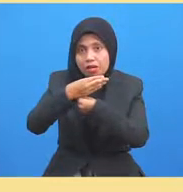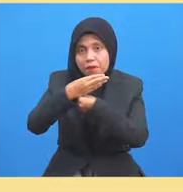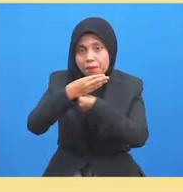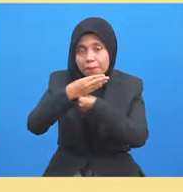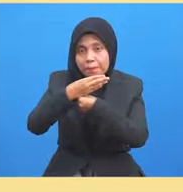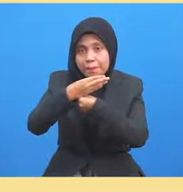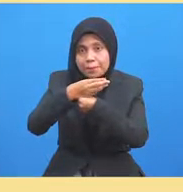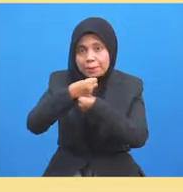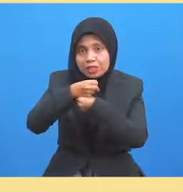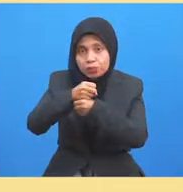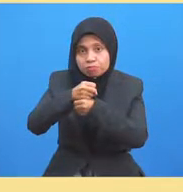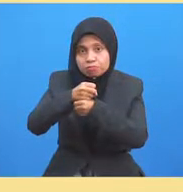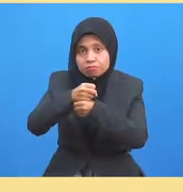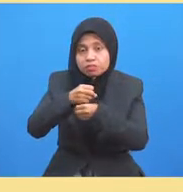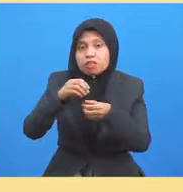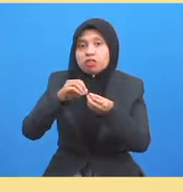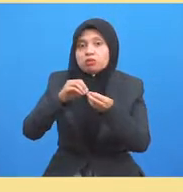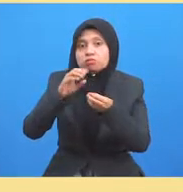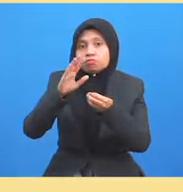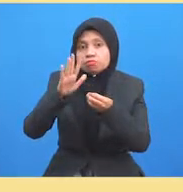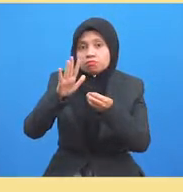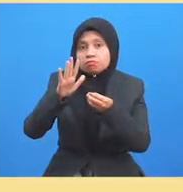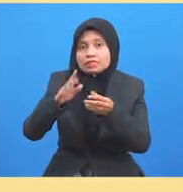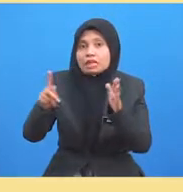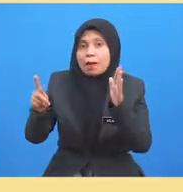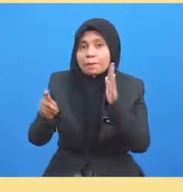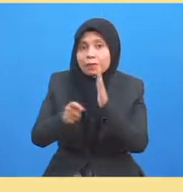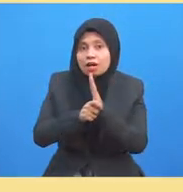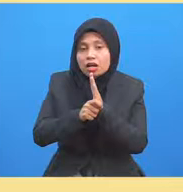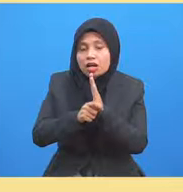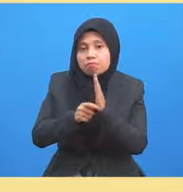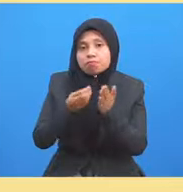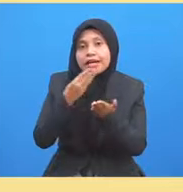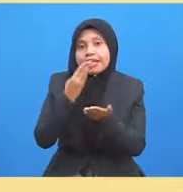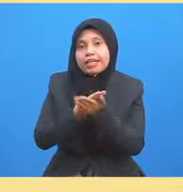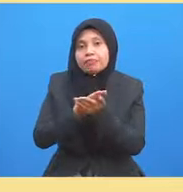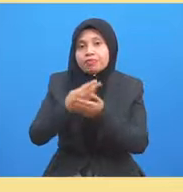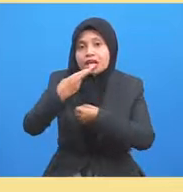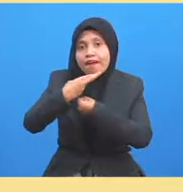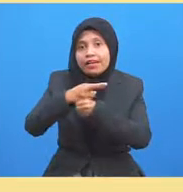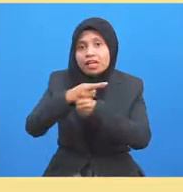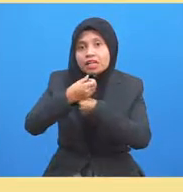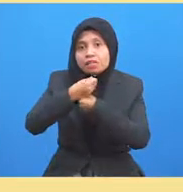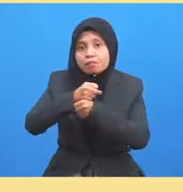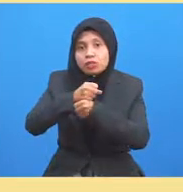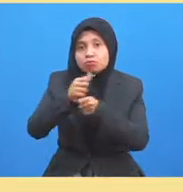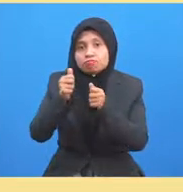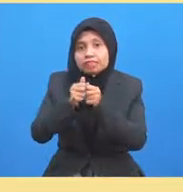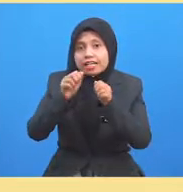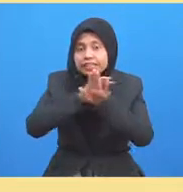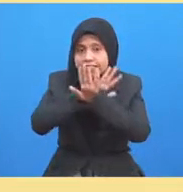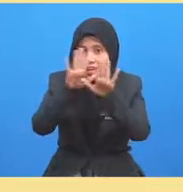Dan akhir sekali, murid dapat mengesyorkan penambahbaikan reka bentuk dengan jelas